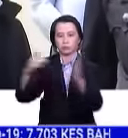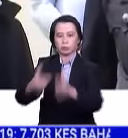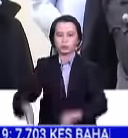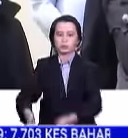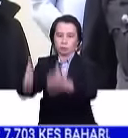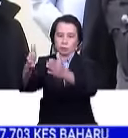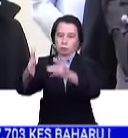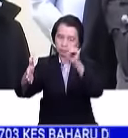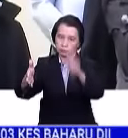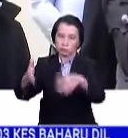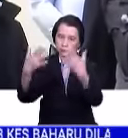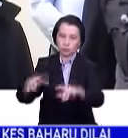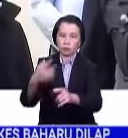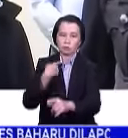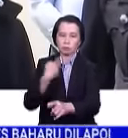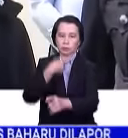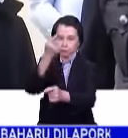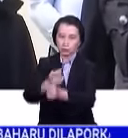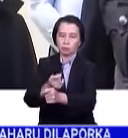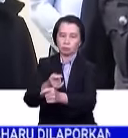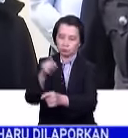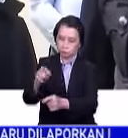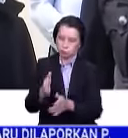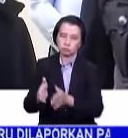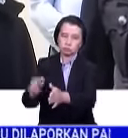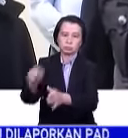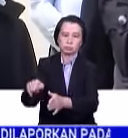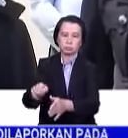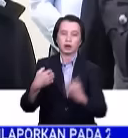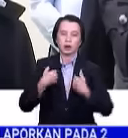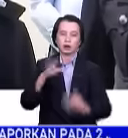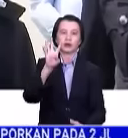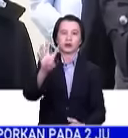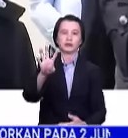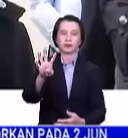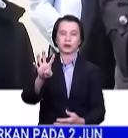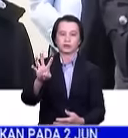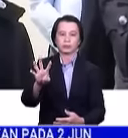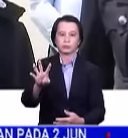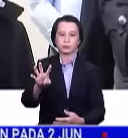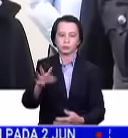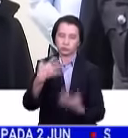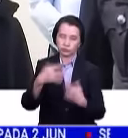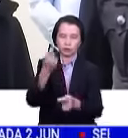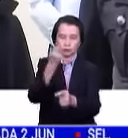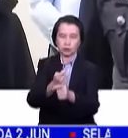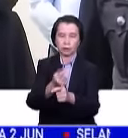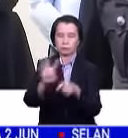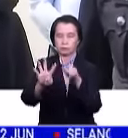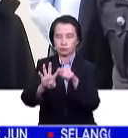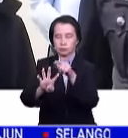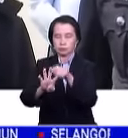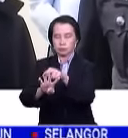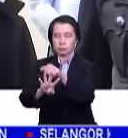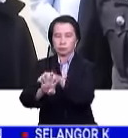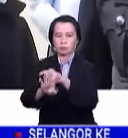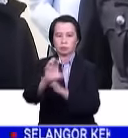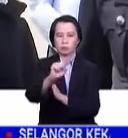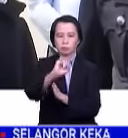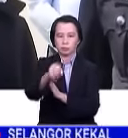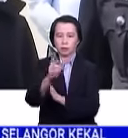jalan raya yang telah kita tetapkan. Iaitu empat sekatan jalan raya yang telah kita tetapkan sebelum